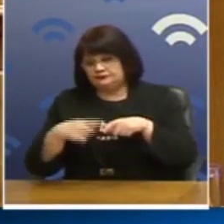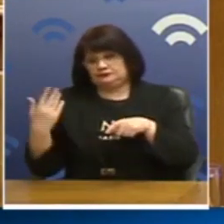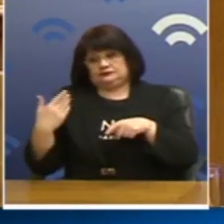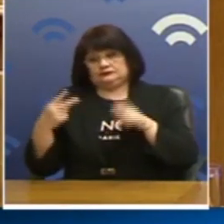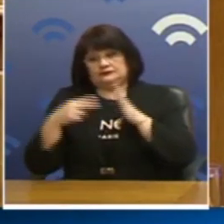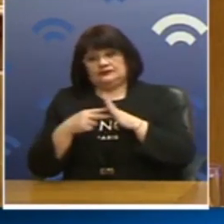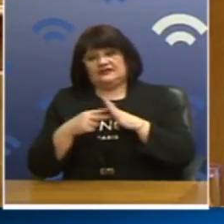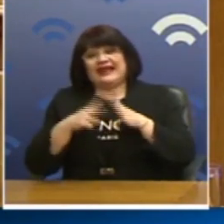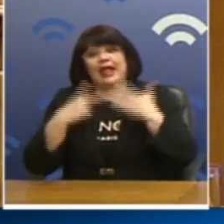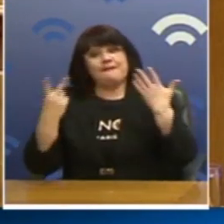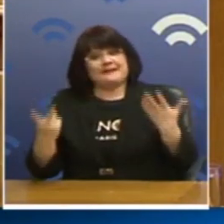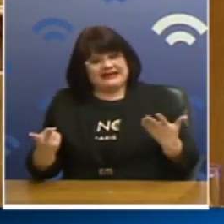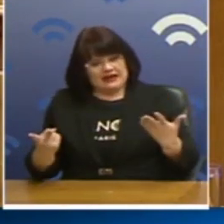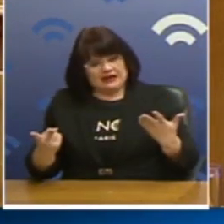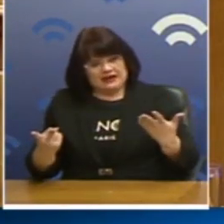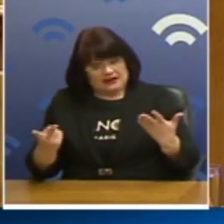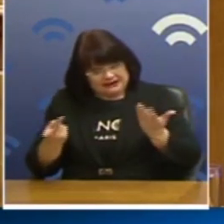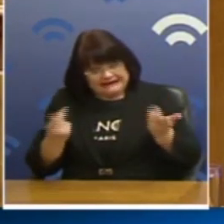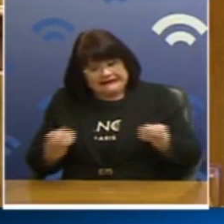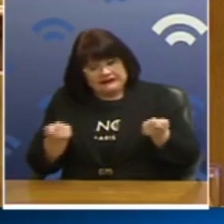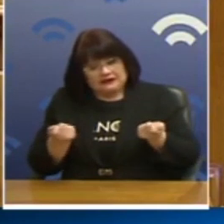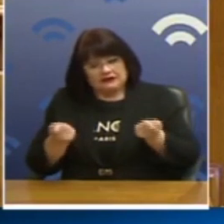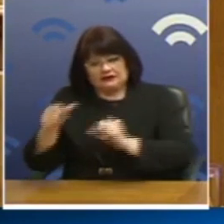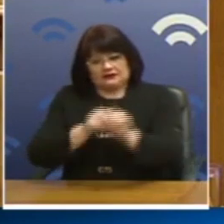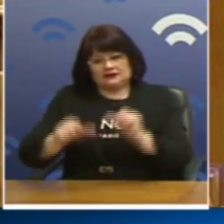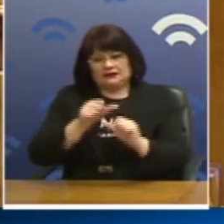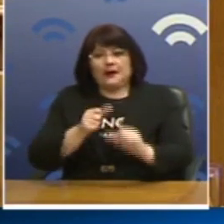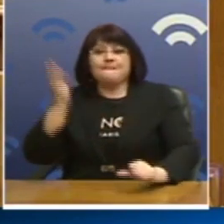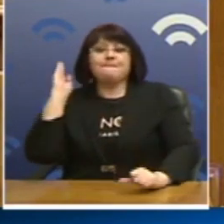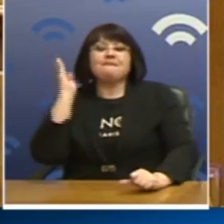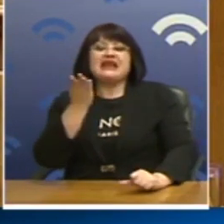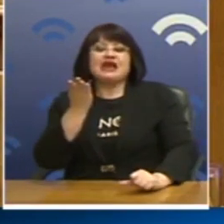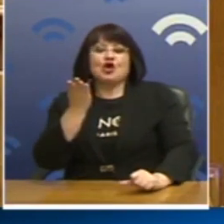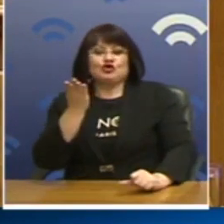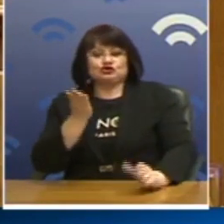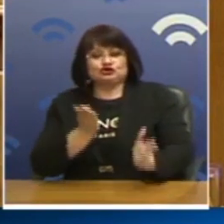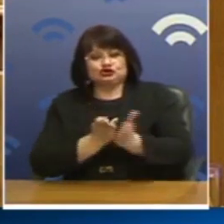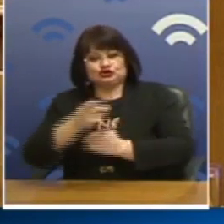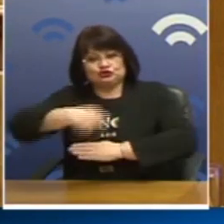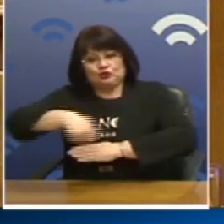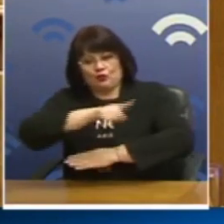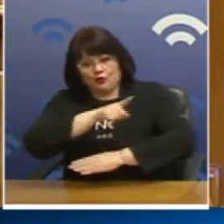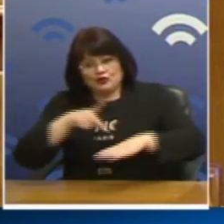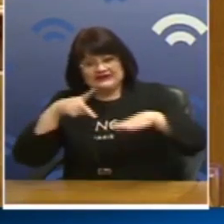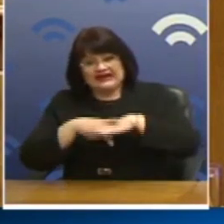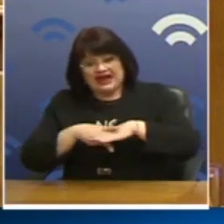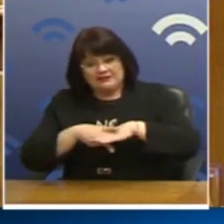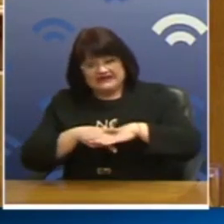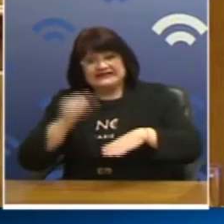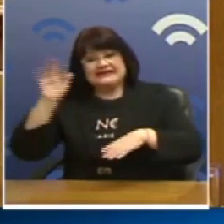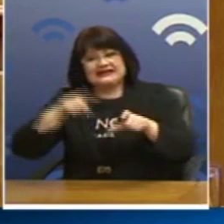2017 φέρατε αλλαγή στον ποινικό κώδικα, καταπέτηση των τραπεζών και των φαντς, για